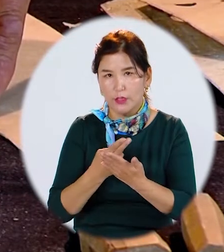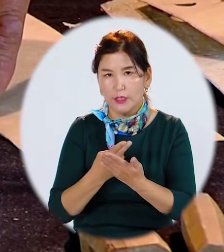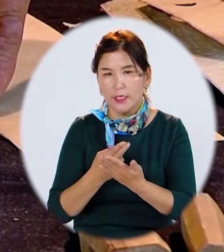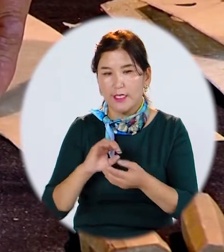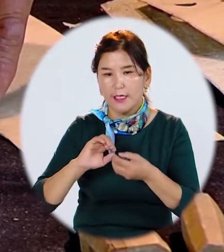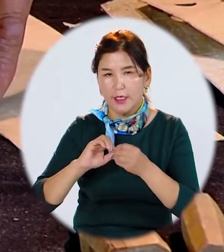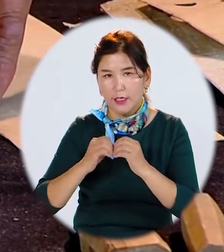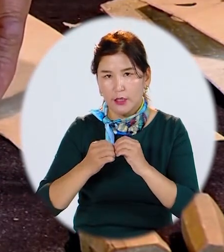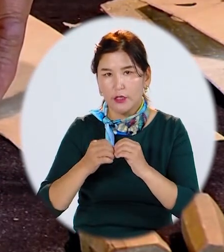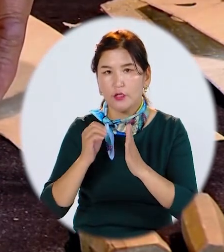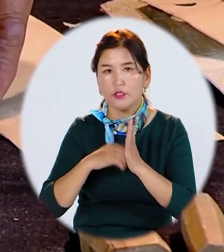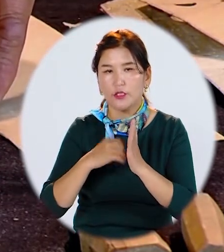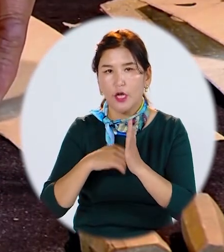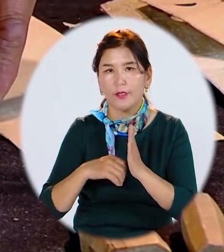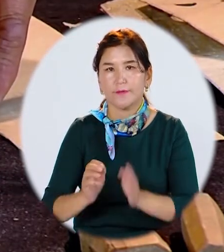гүйцэтгэн.